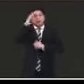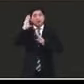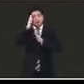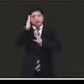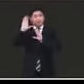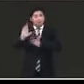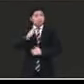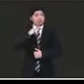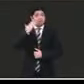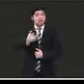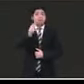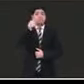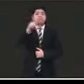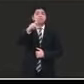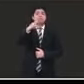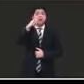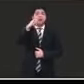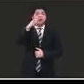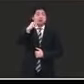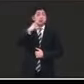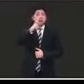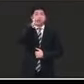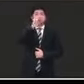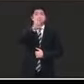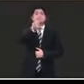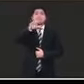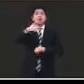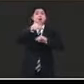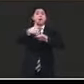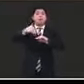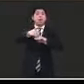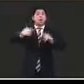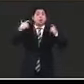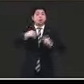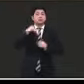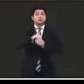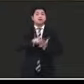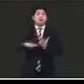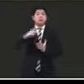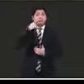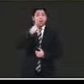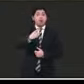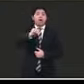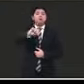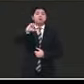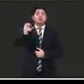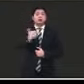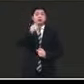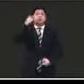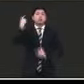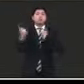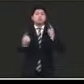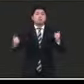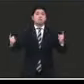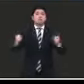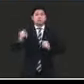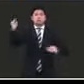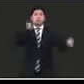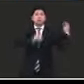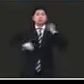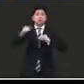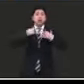bin polikliniğe 125 ameliyathaneye sahip en modern araçlarla teçhiz edilmiş